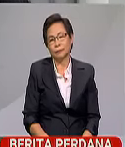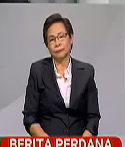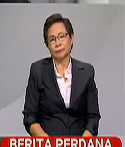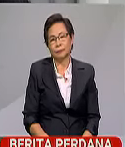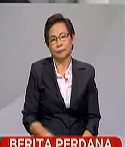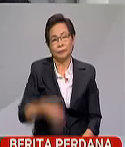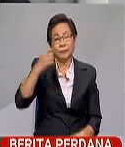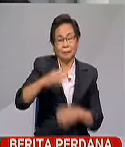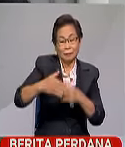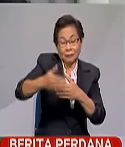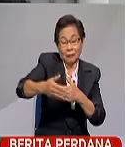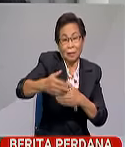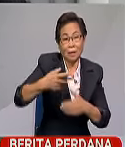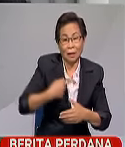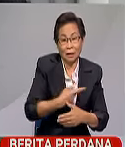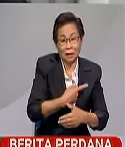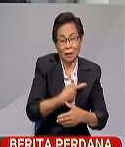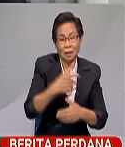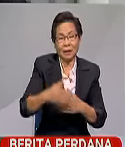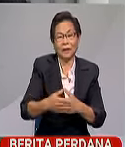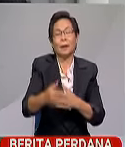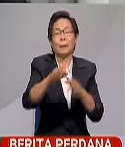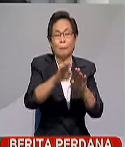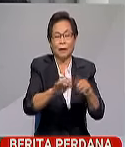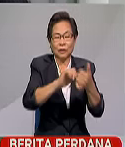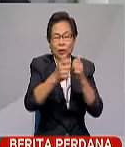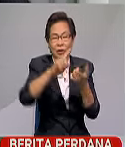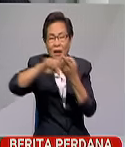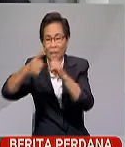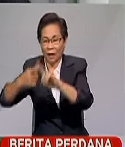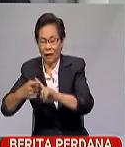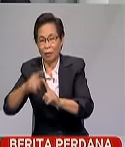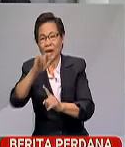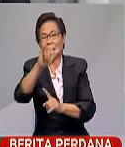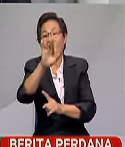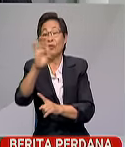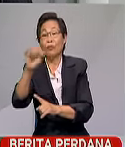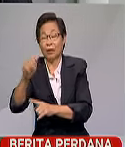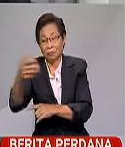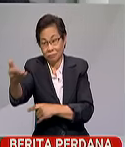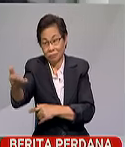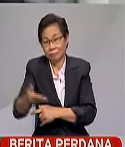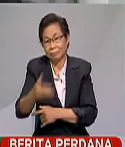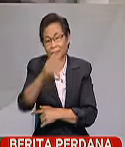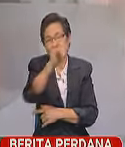Baik saudara, seterusnya kita akan ke segmen sukan bersama rakan penyampai Ifah Hazim. Silakan Ifah.